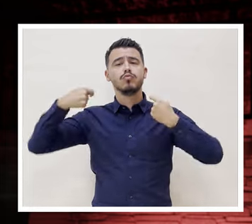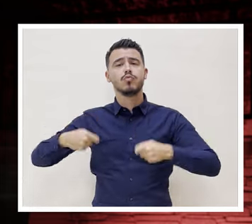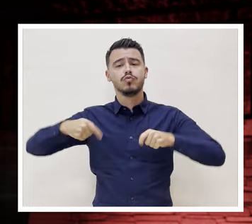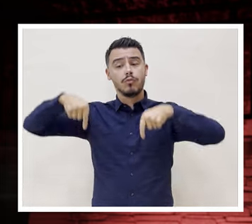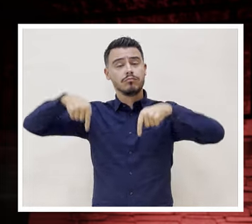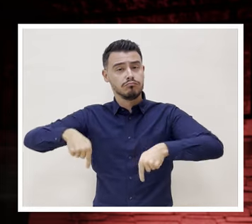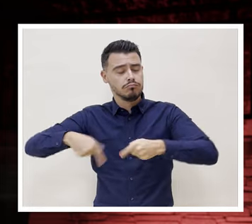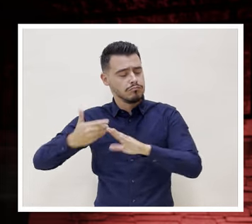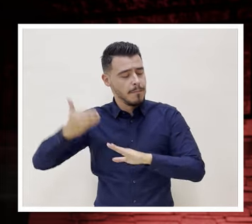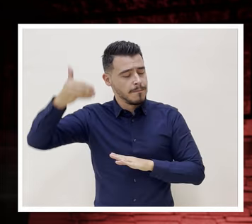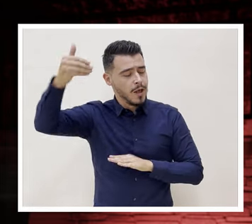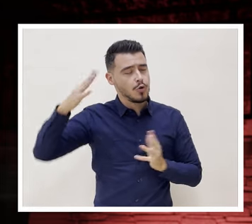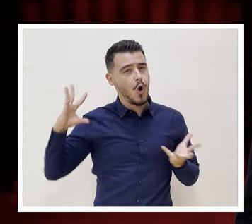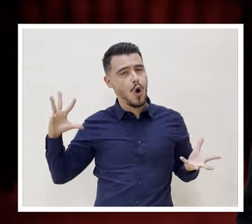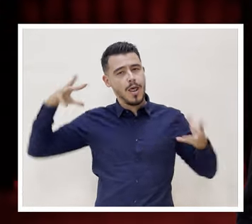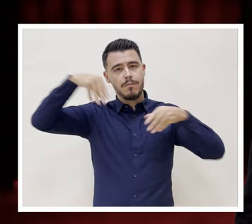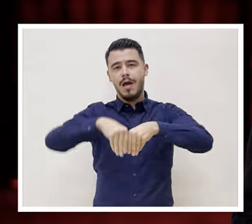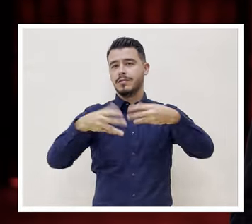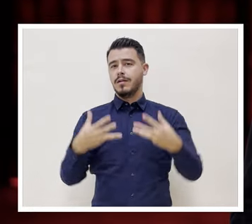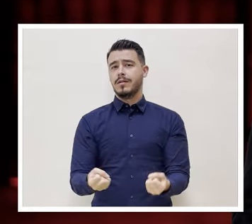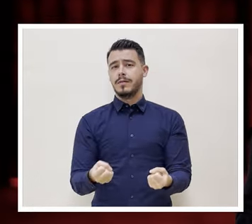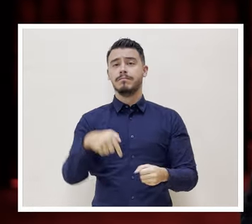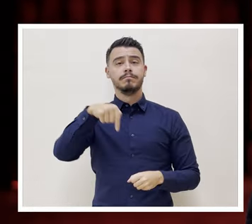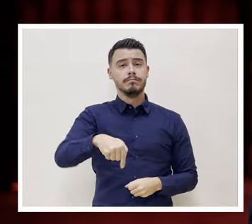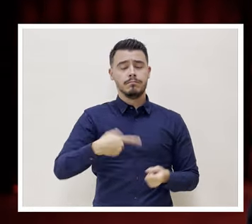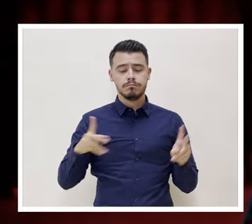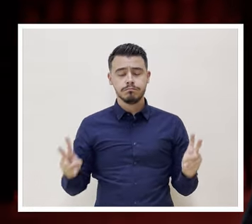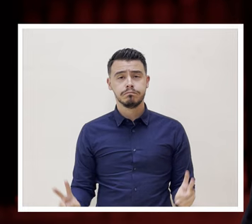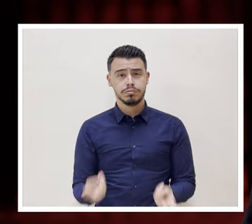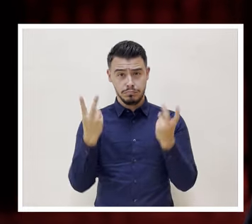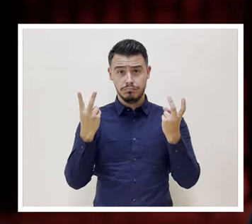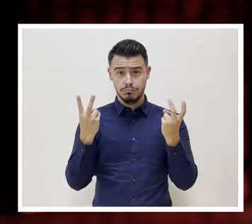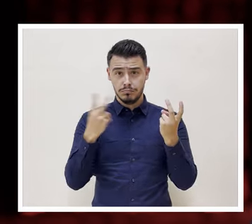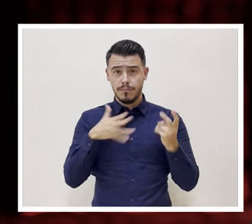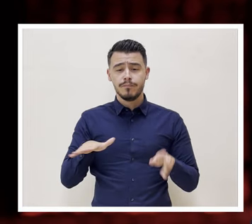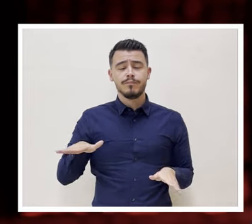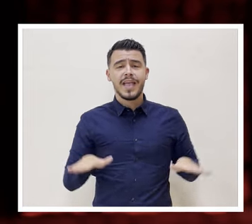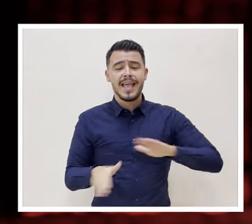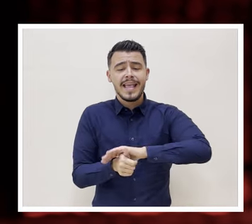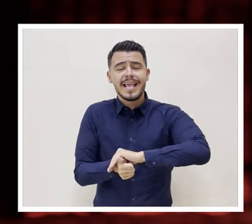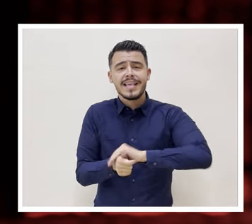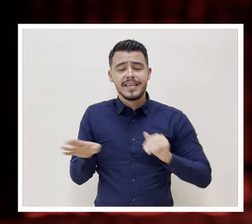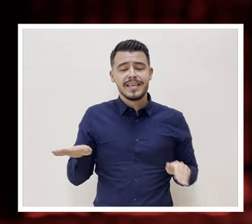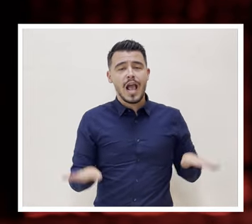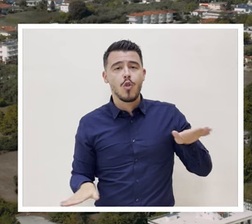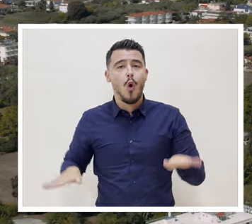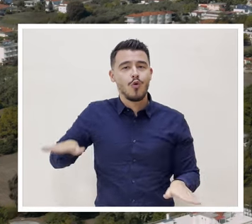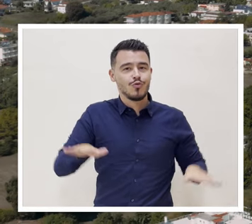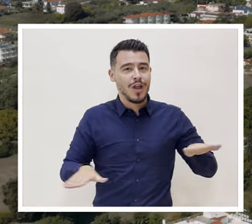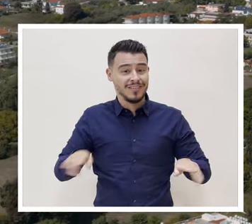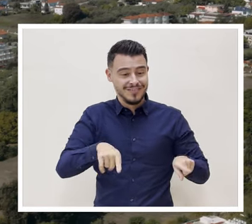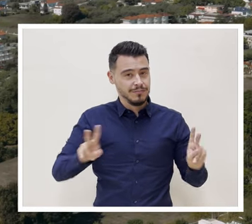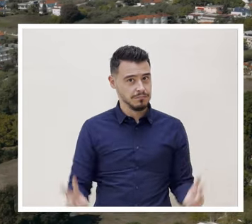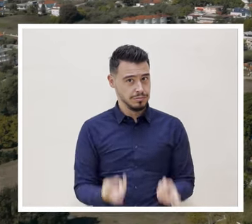παρελθόν, παρόν και μέλλον. Εδώ ανακαλύφθηκαν οι εκατομμύριων ετών τιτανοχελώνες